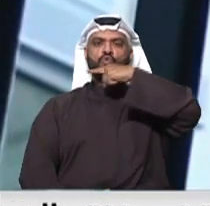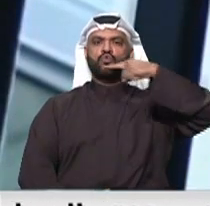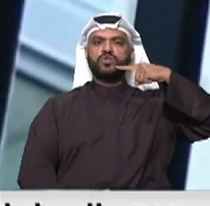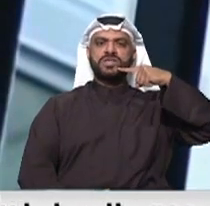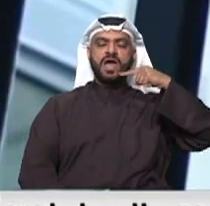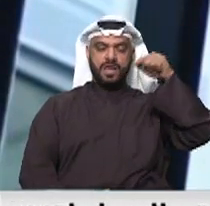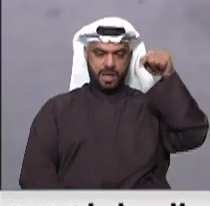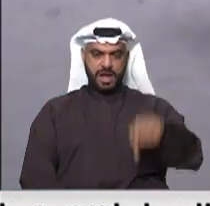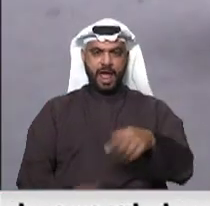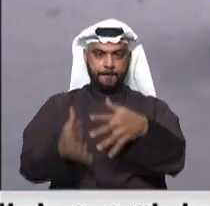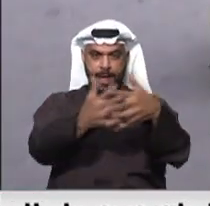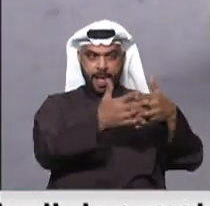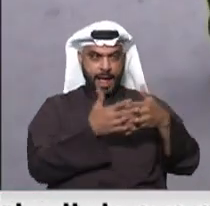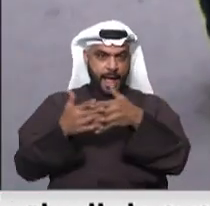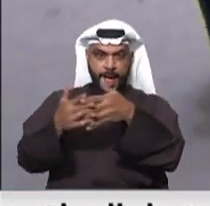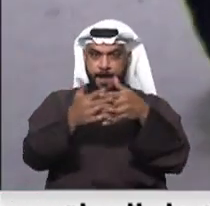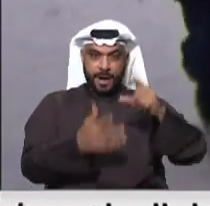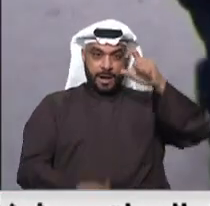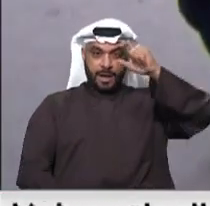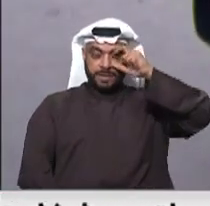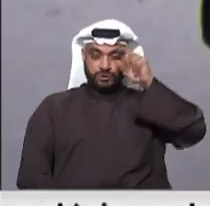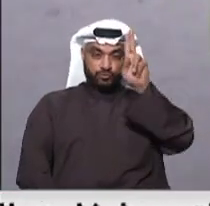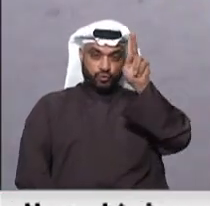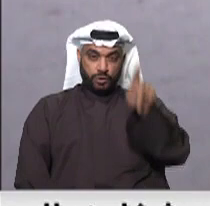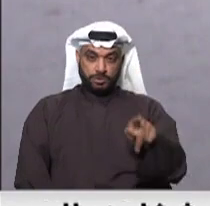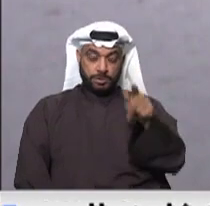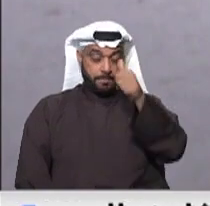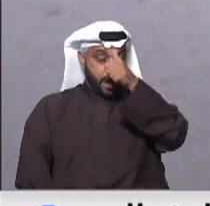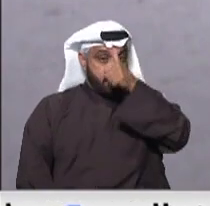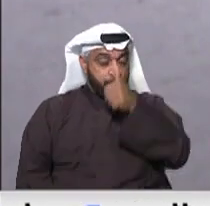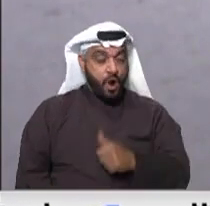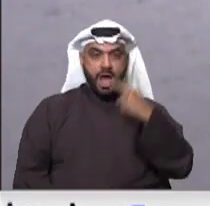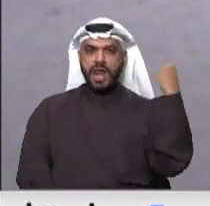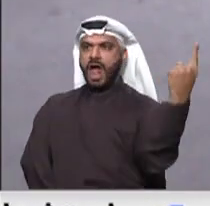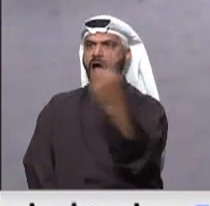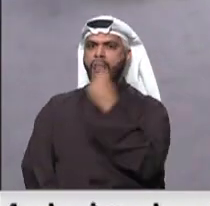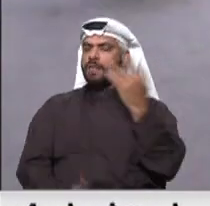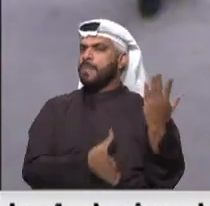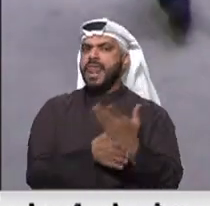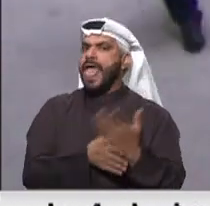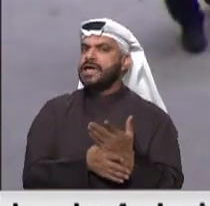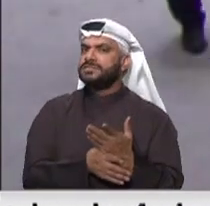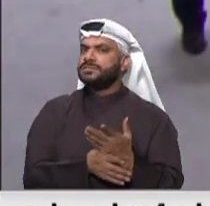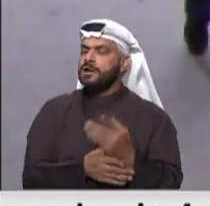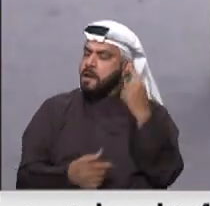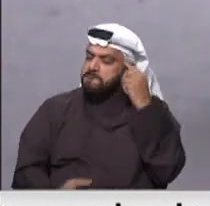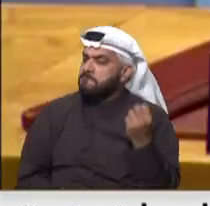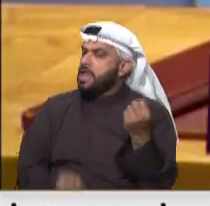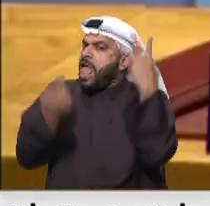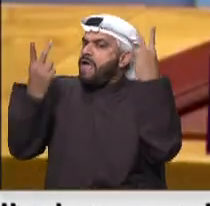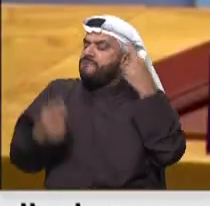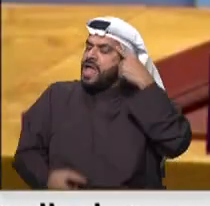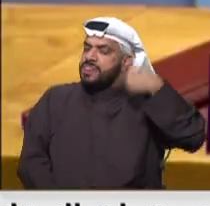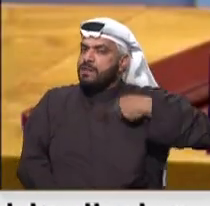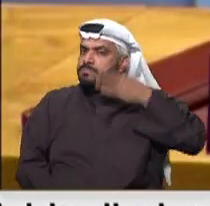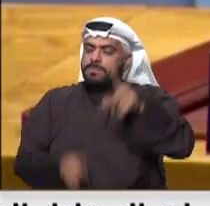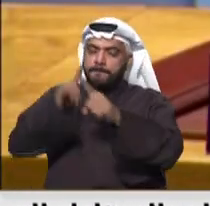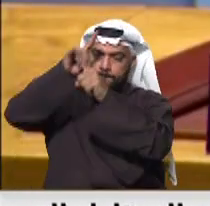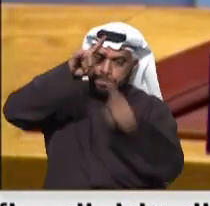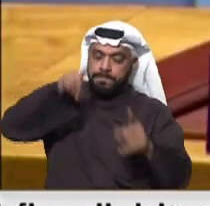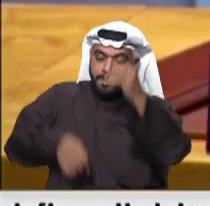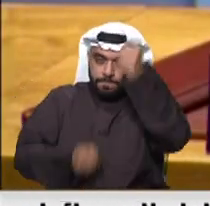الهجوم الأمريكي البريطاني على الحوثيين إدانة دولية واسعة باعتبارها تمثل تهديدا